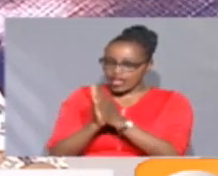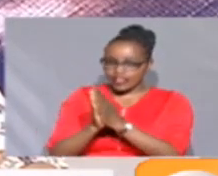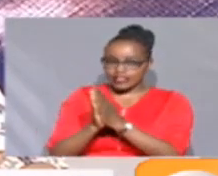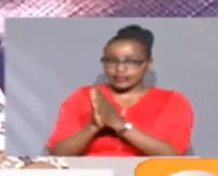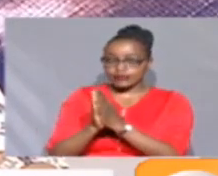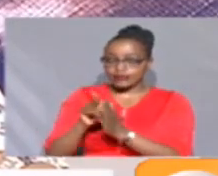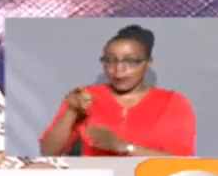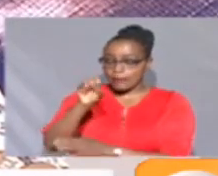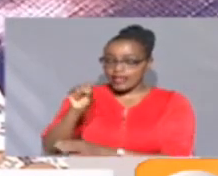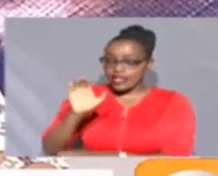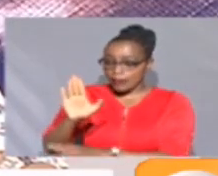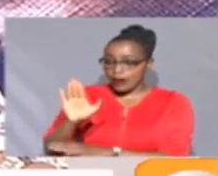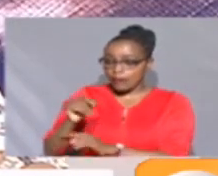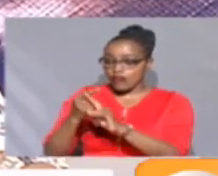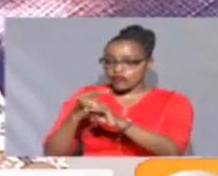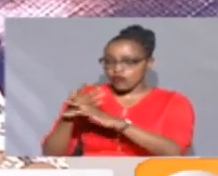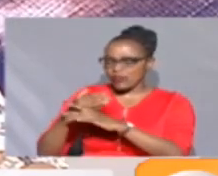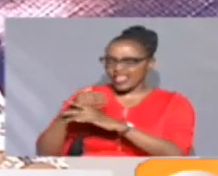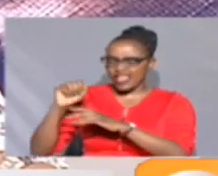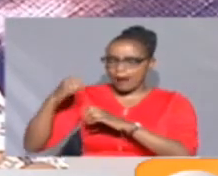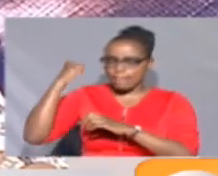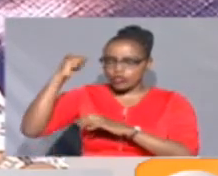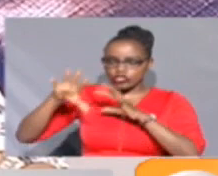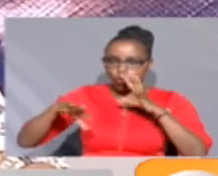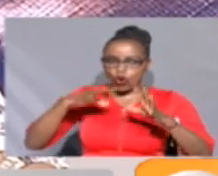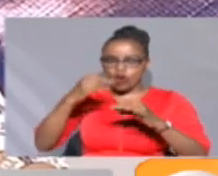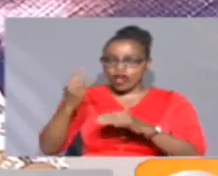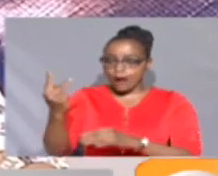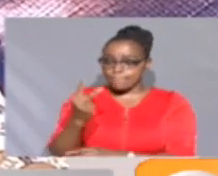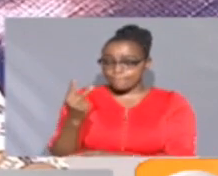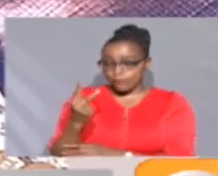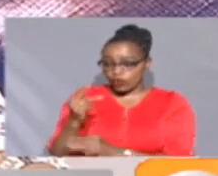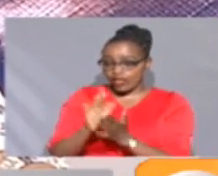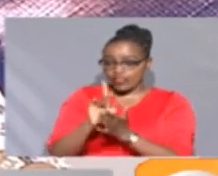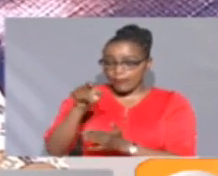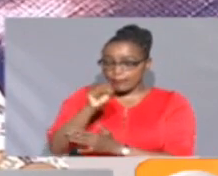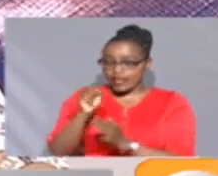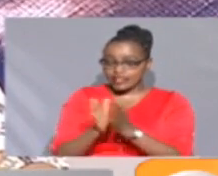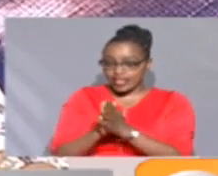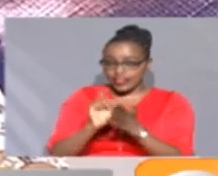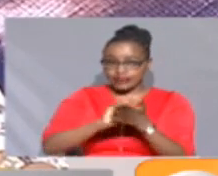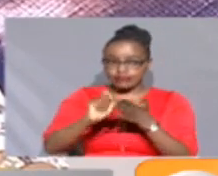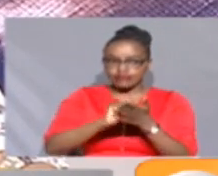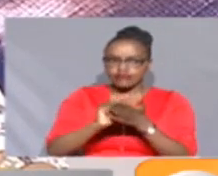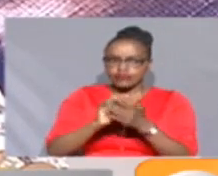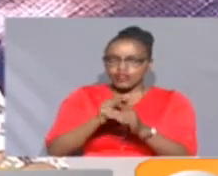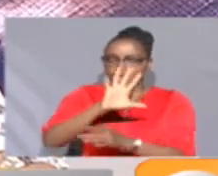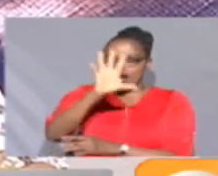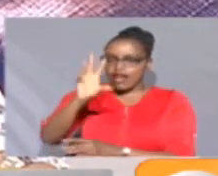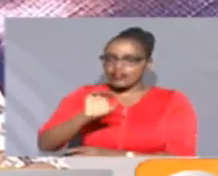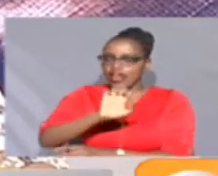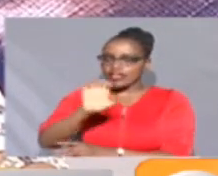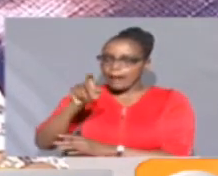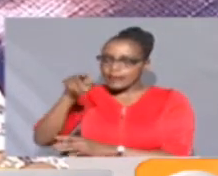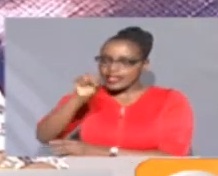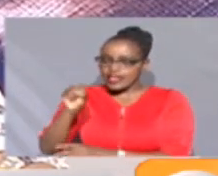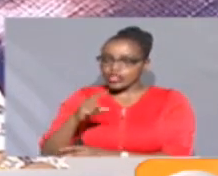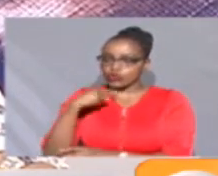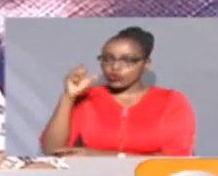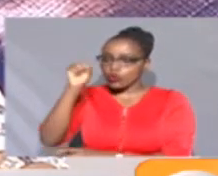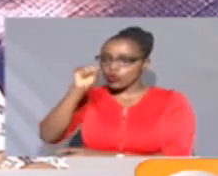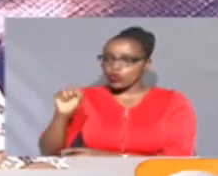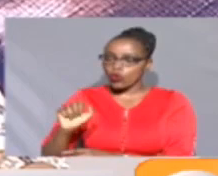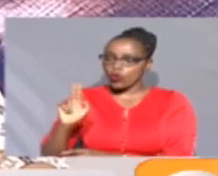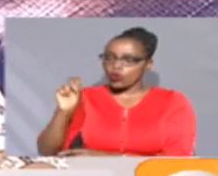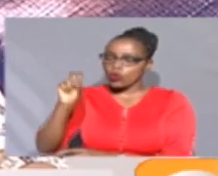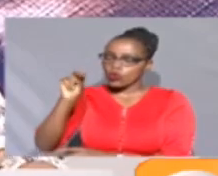Kamau Thugge. Kwa mujibu wa sheria, ni sharti Rotich na Thugge pamoja na makatibu katika wizara ya Afrika Mashariki Dr. Susan